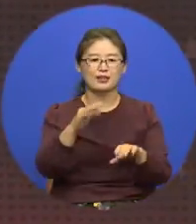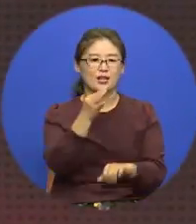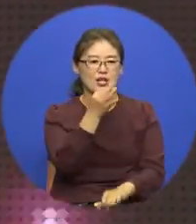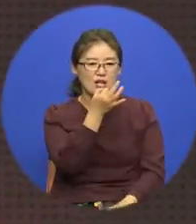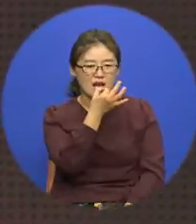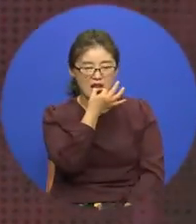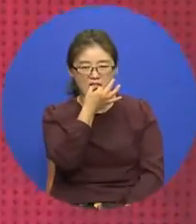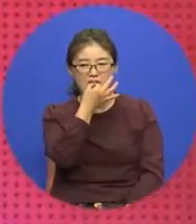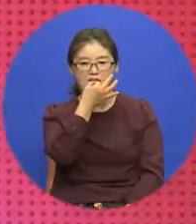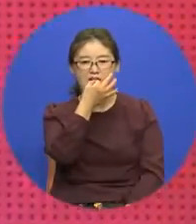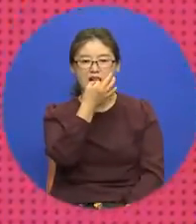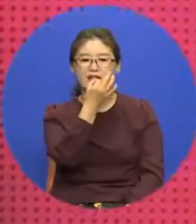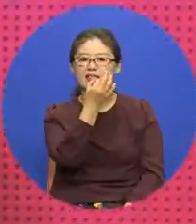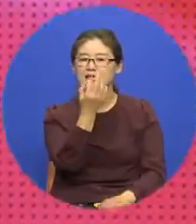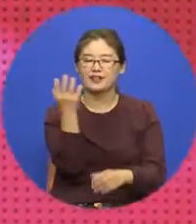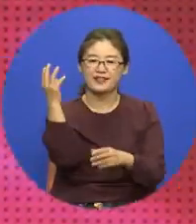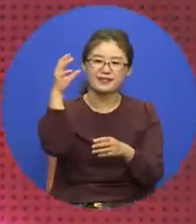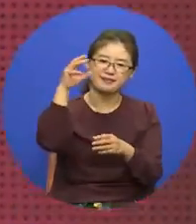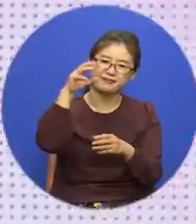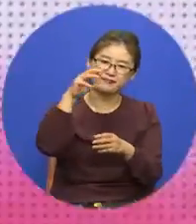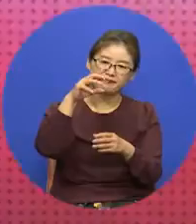원된 욕심만